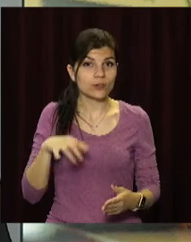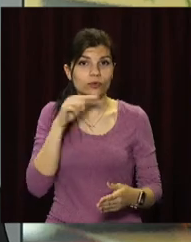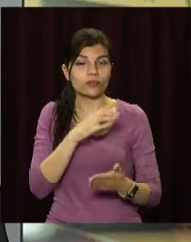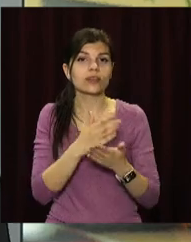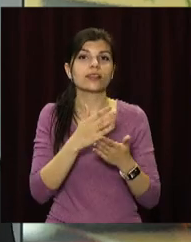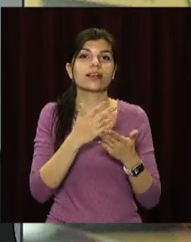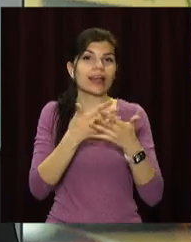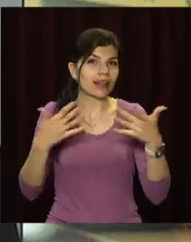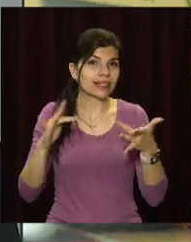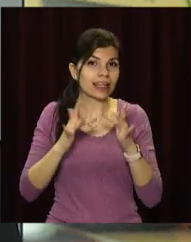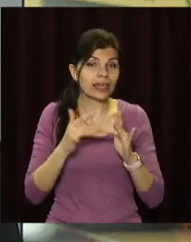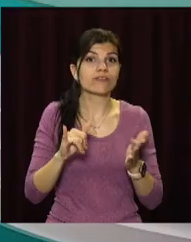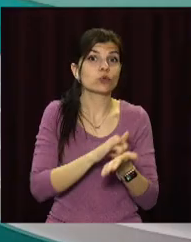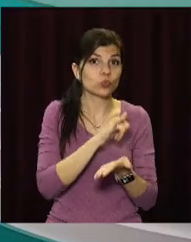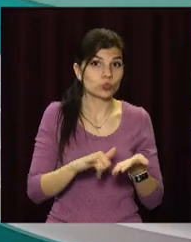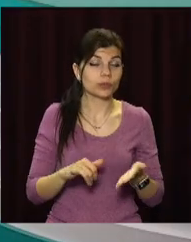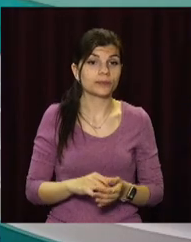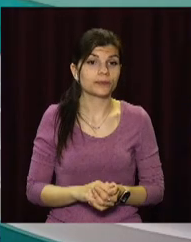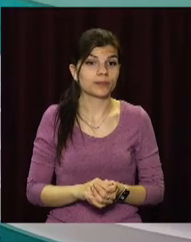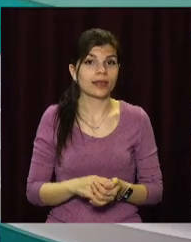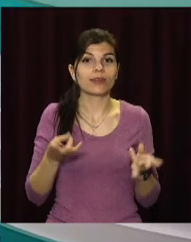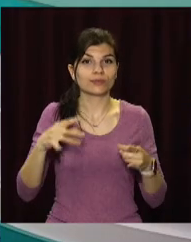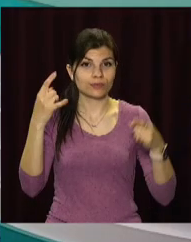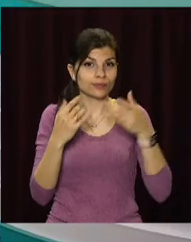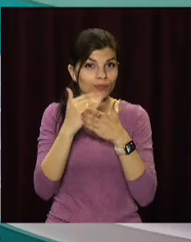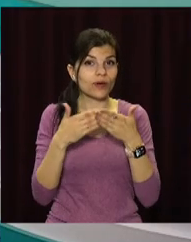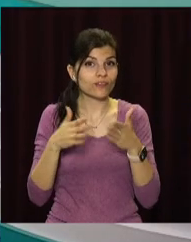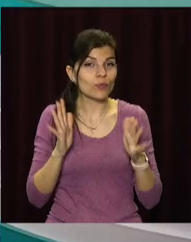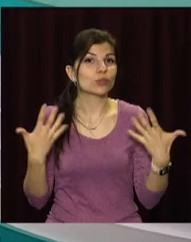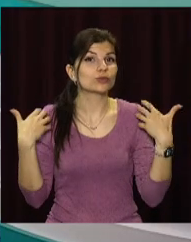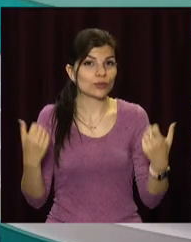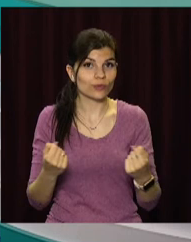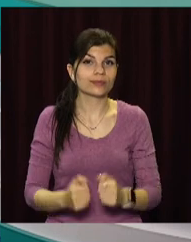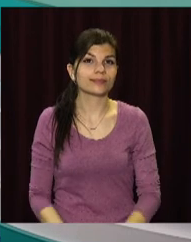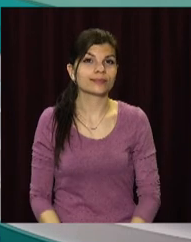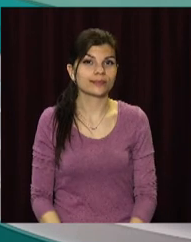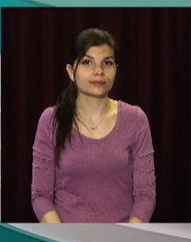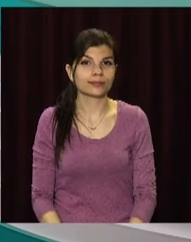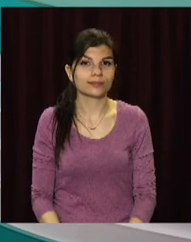мережах та на нашому YouTube-каналі. Залишайтеся з відкритим, будьте здорові!